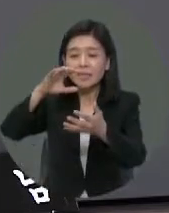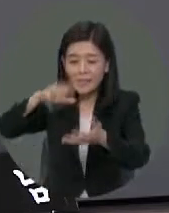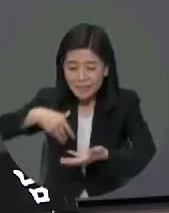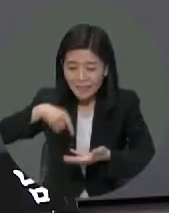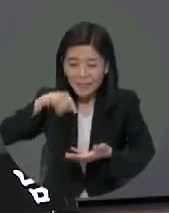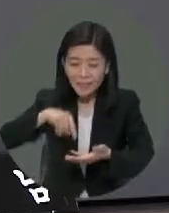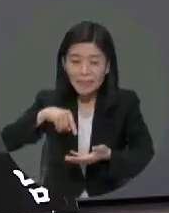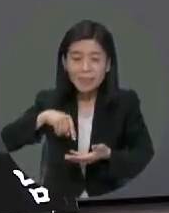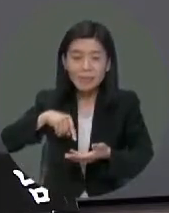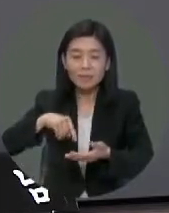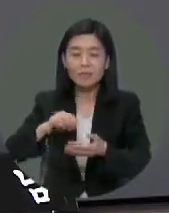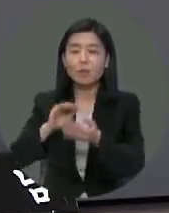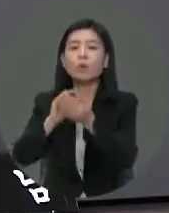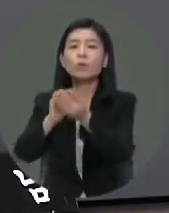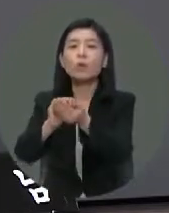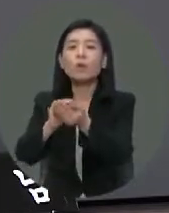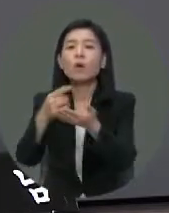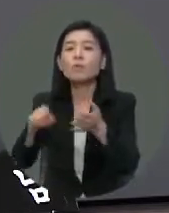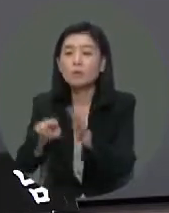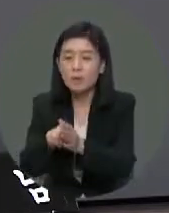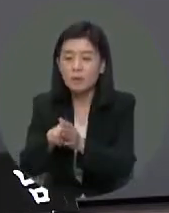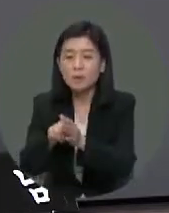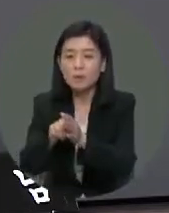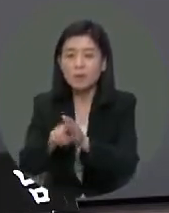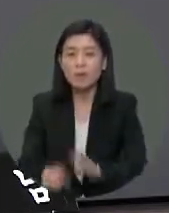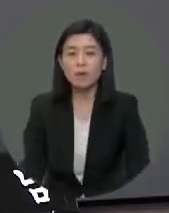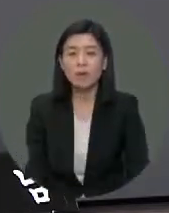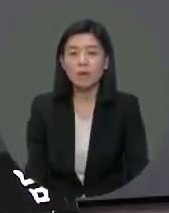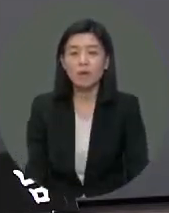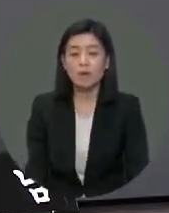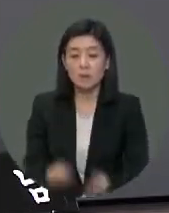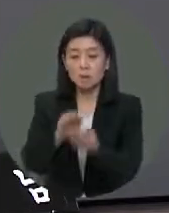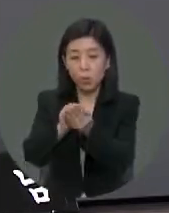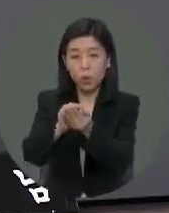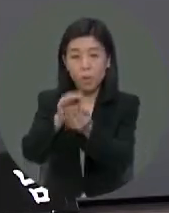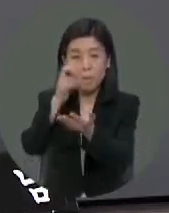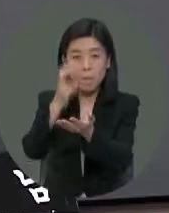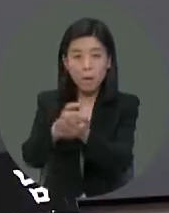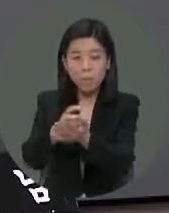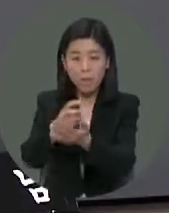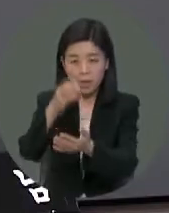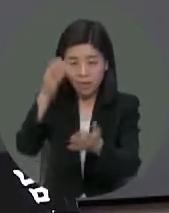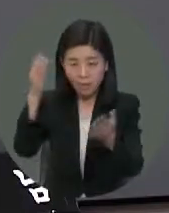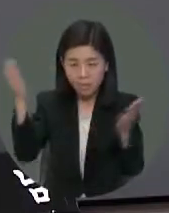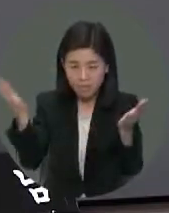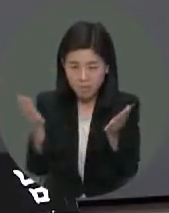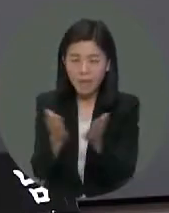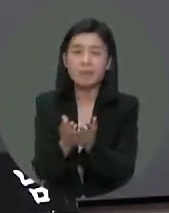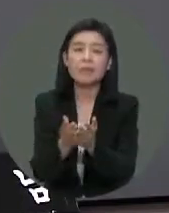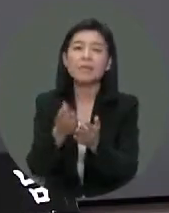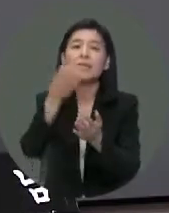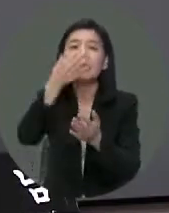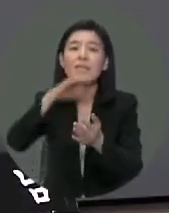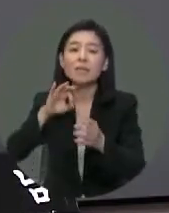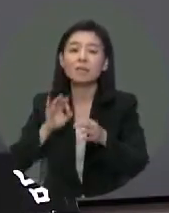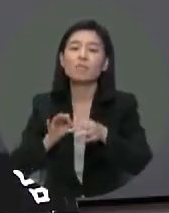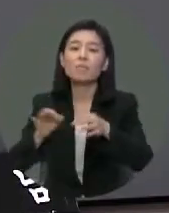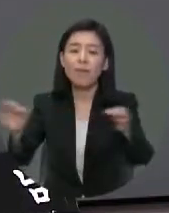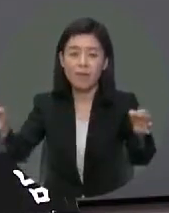위해서가 아니면 원래 농협법의 취지에 맞게 이익을 좀 이렇게 분배할 수 있도록 가야 되는 거 아니에요